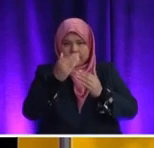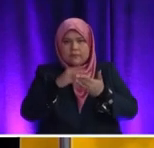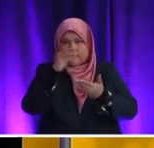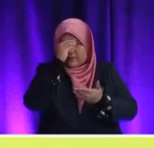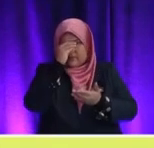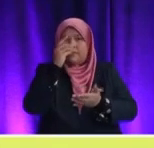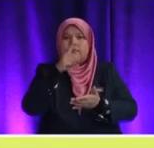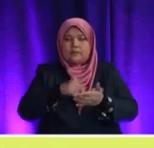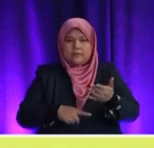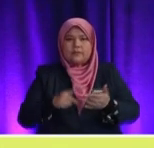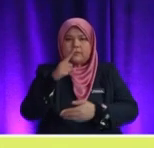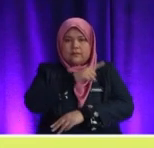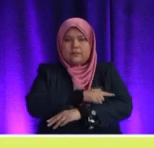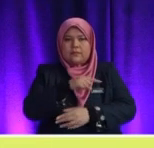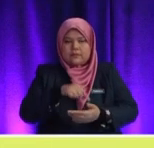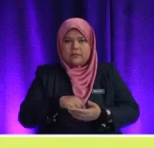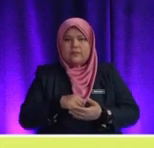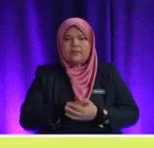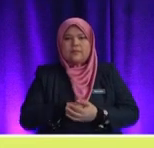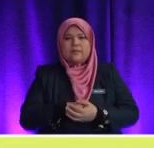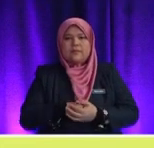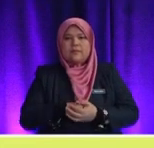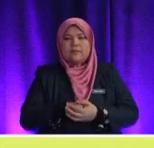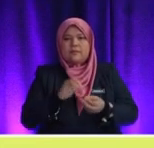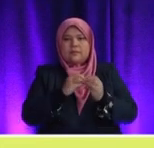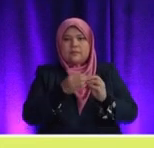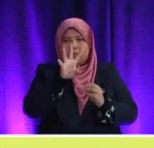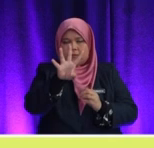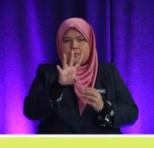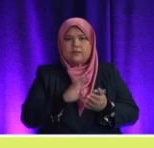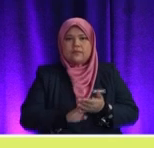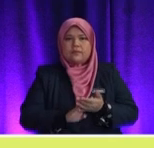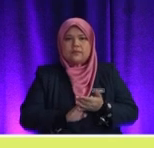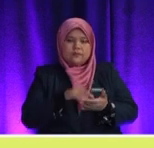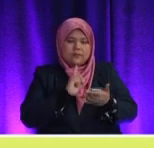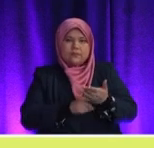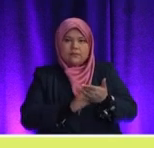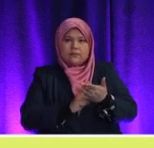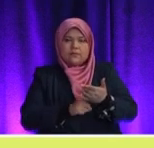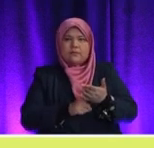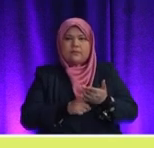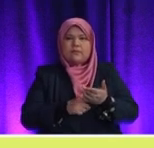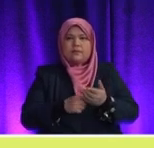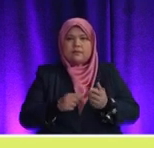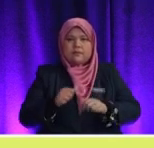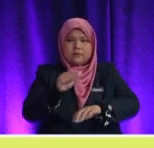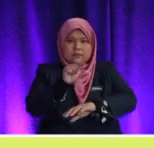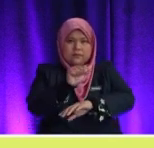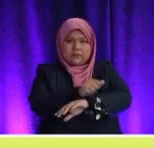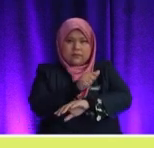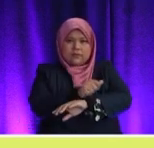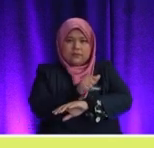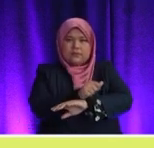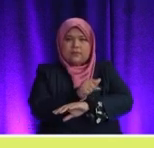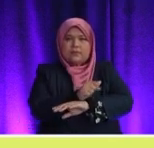yaitu Shade pelajaran yang keempat ini adalah itu enak berkomunikasi mengenai aplikasi elektrolisis dalam industri